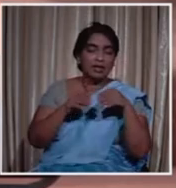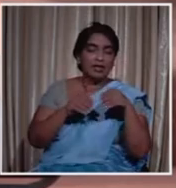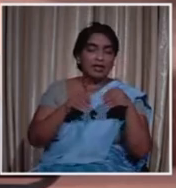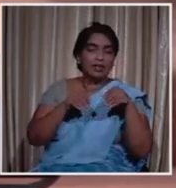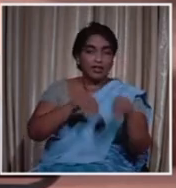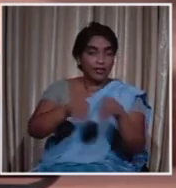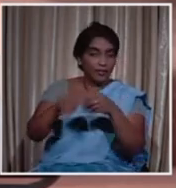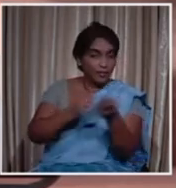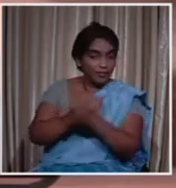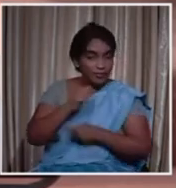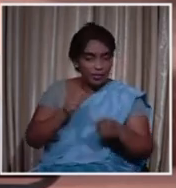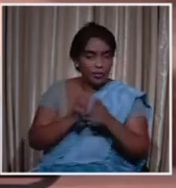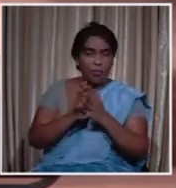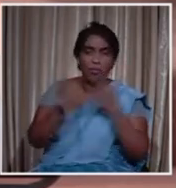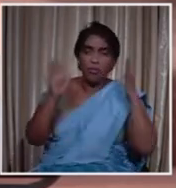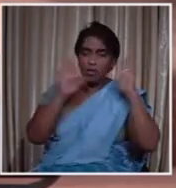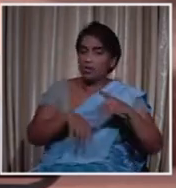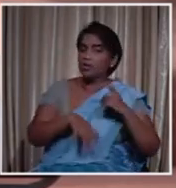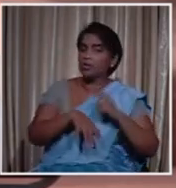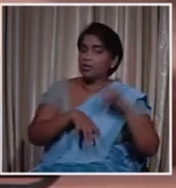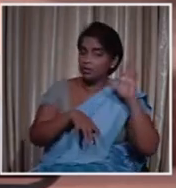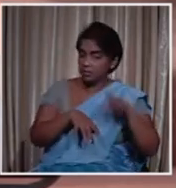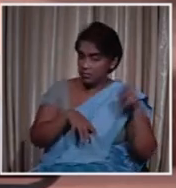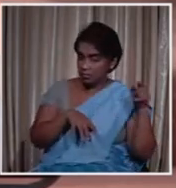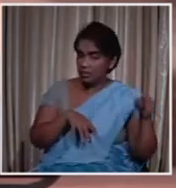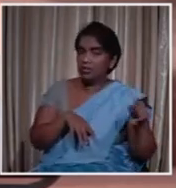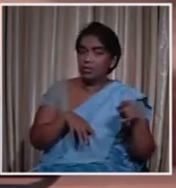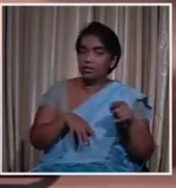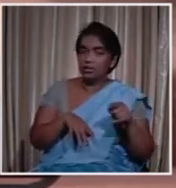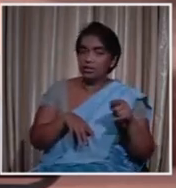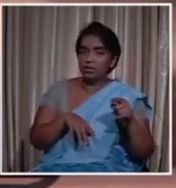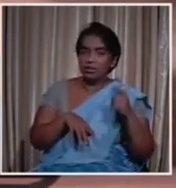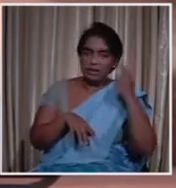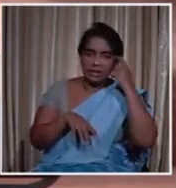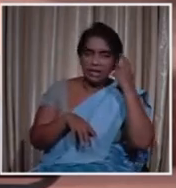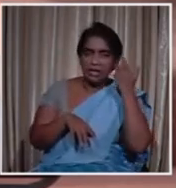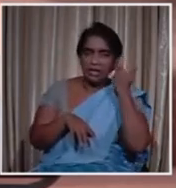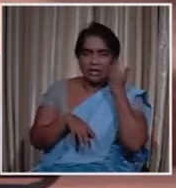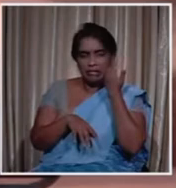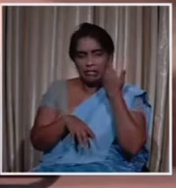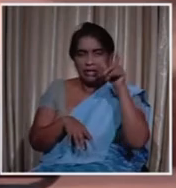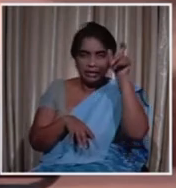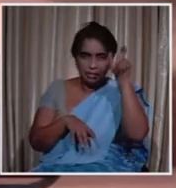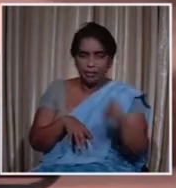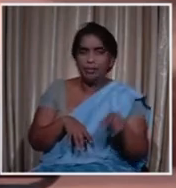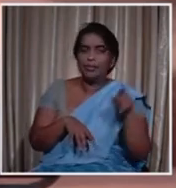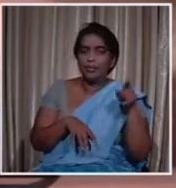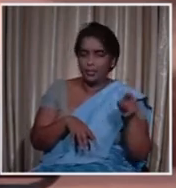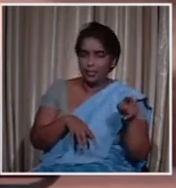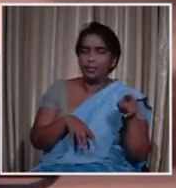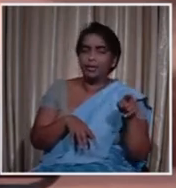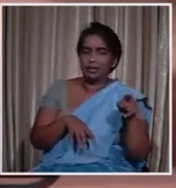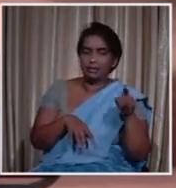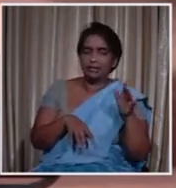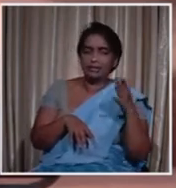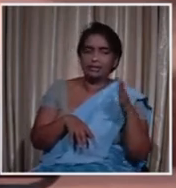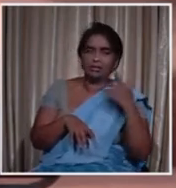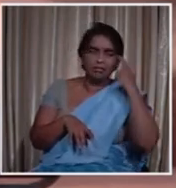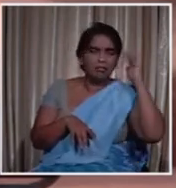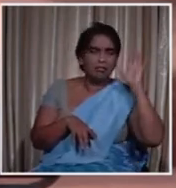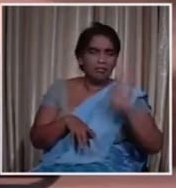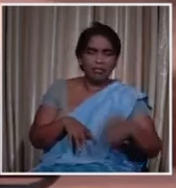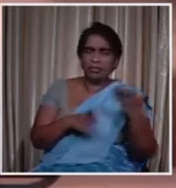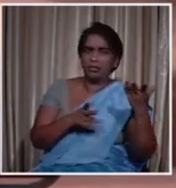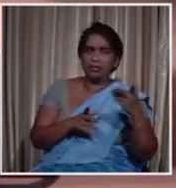எரிபொருளுக்காக காத்திருந்தார்கள். ஒரு மனவளம் குன்றிய ஒரு அப்னோமலான அந்த இளைஞனை, எந்த ஏதும் அறியாத அந்த இளைஞனை